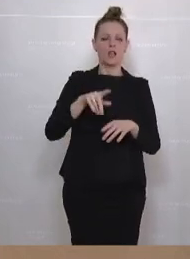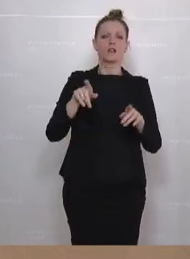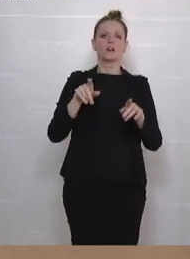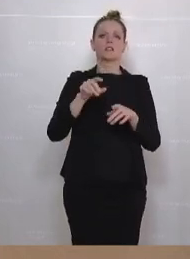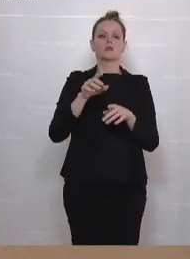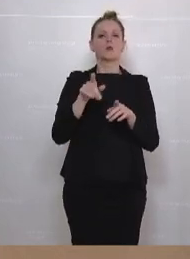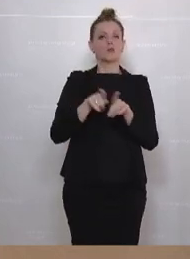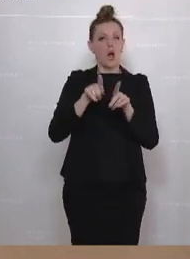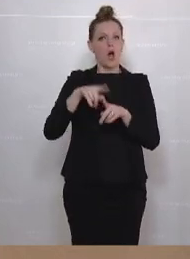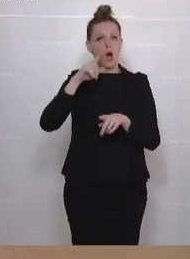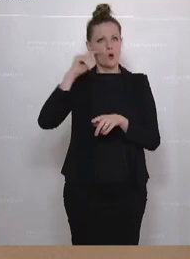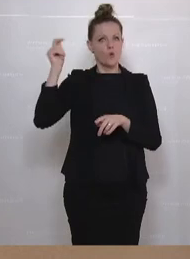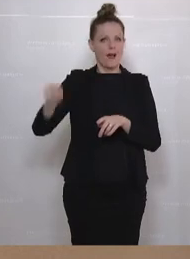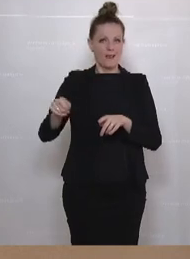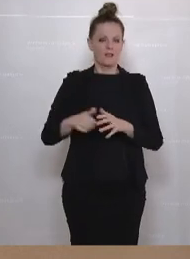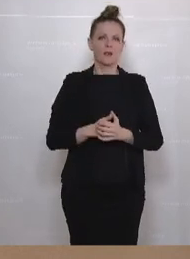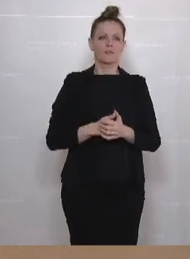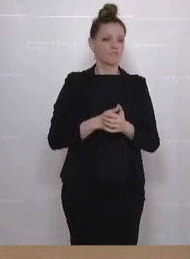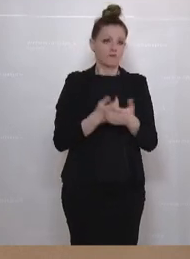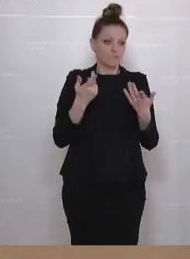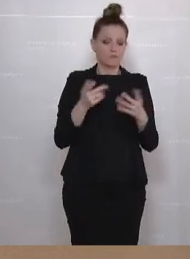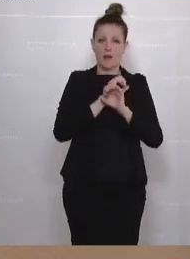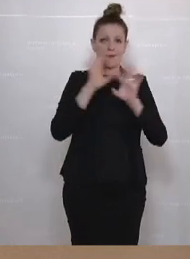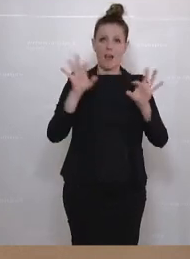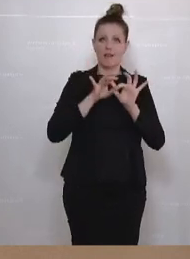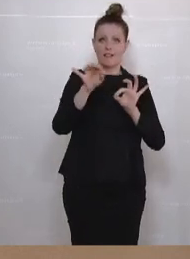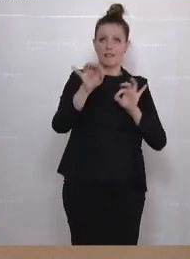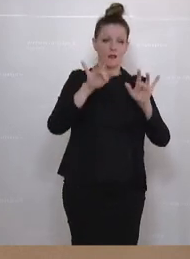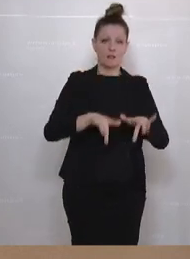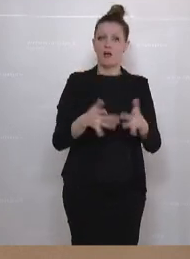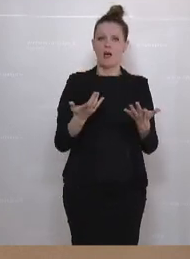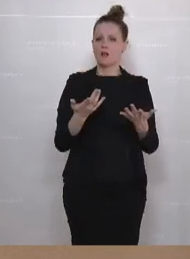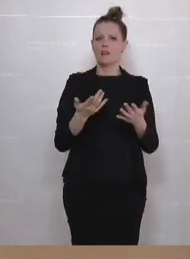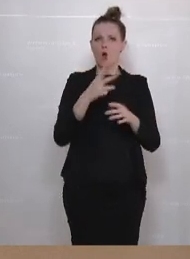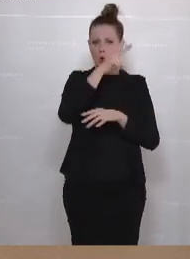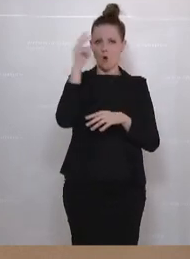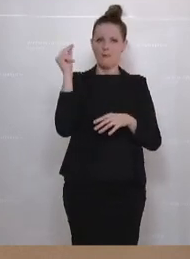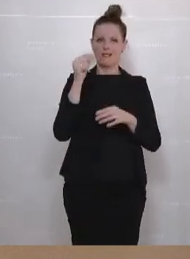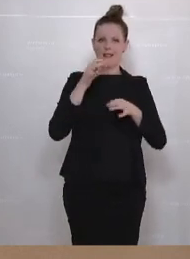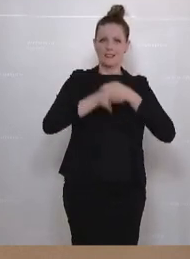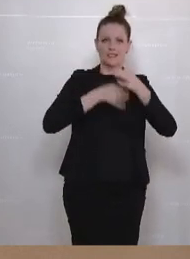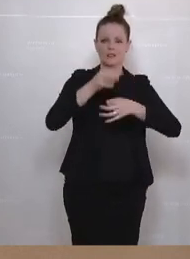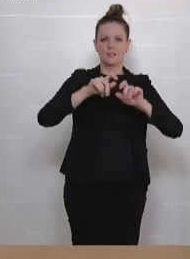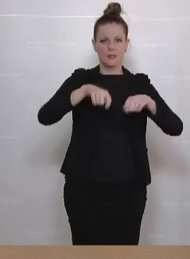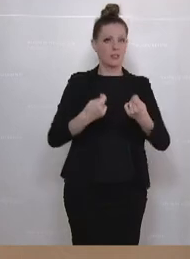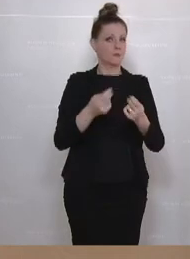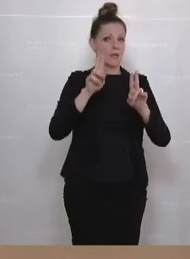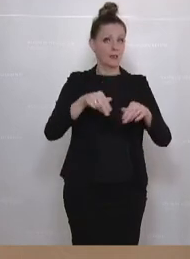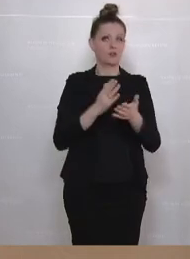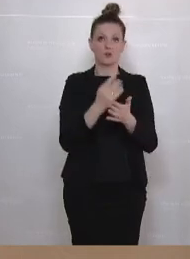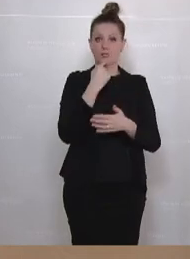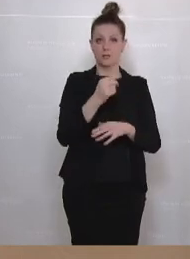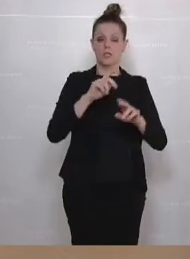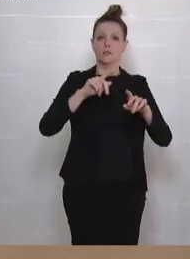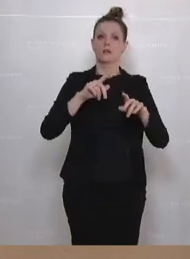ja, im Regierungsprogramm haben wir eine ganz klare Linie festgelegt, nämlich die Erstellung einer humanitären Strategie. Sie haben richtig darauf hingewiesen,